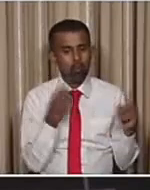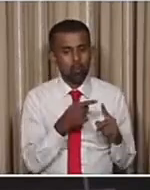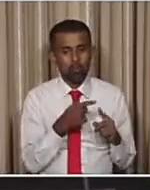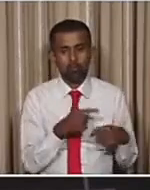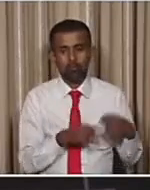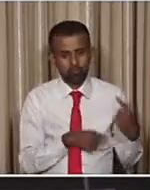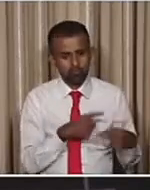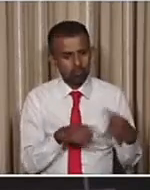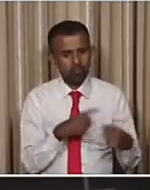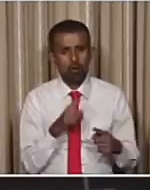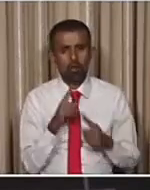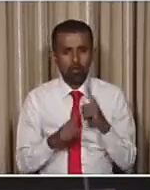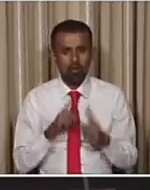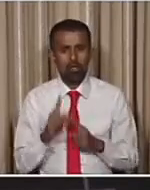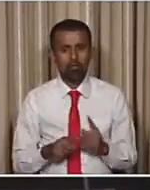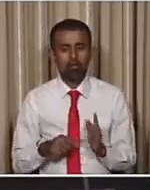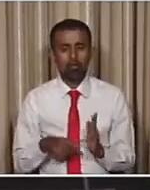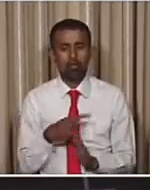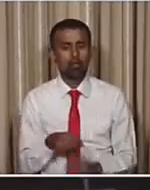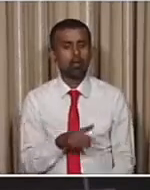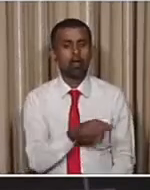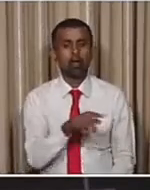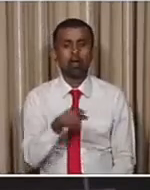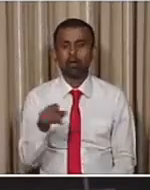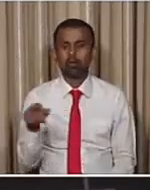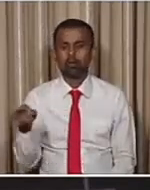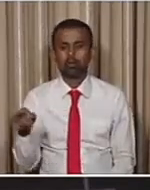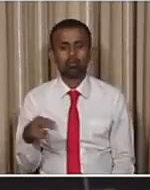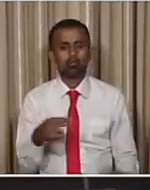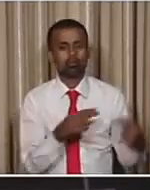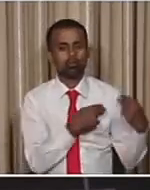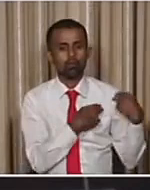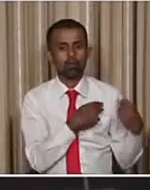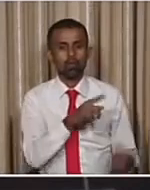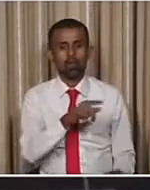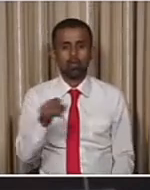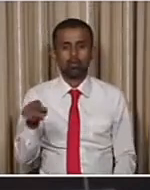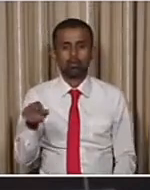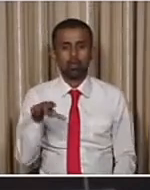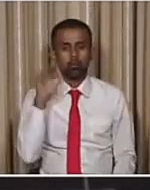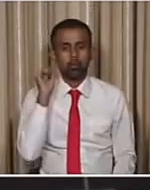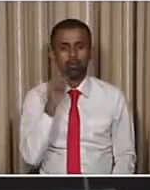நடந்திருக்கிறதா? யாராவது அதை செய்கிறார்களா? யாராவது இதை பின்பற்றி இருக்கிறார்களா? மிக கேவலமாக இதனை கொண்டு